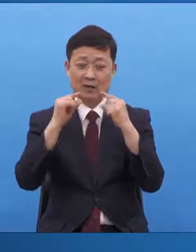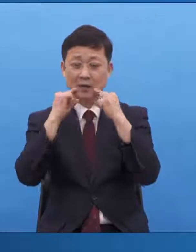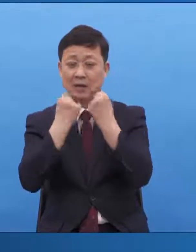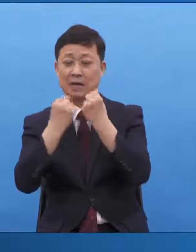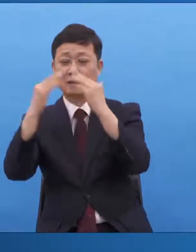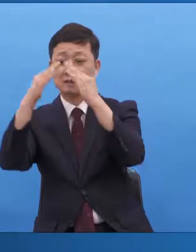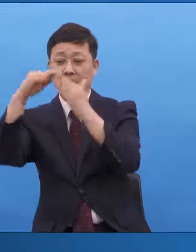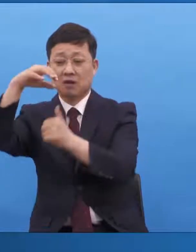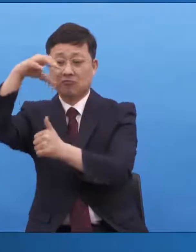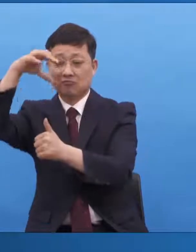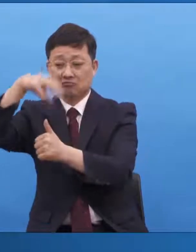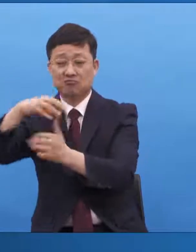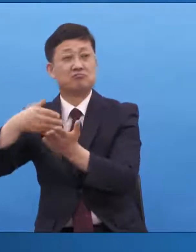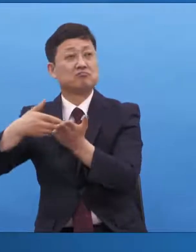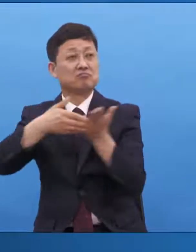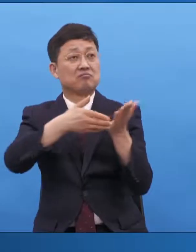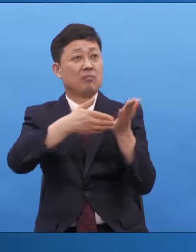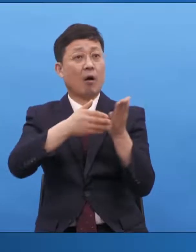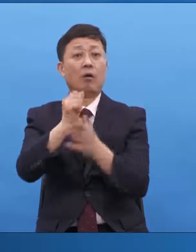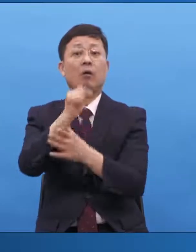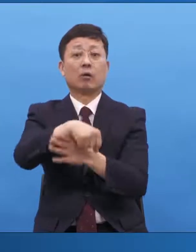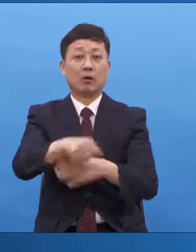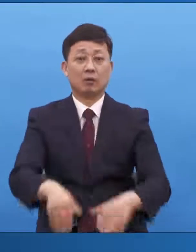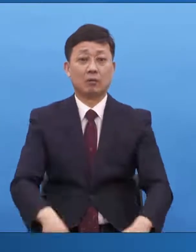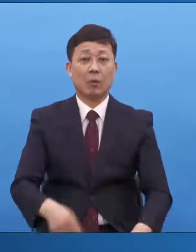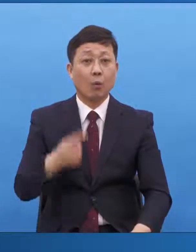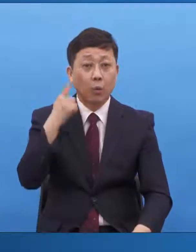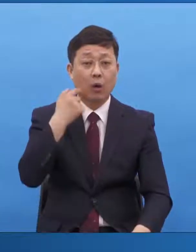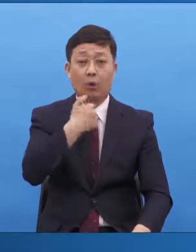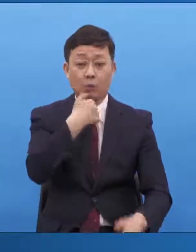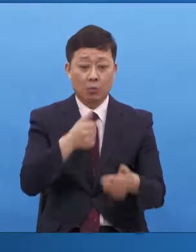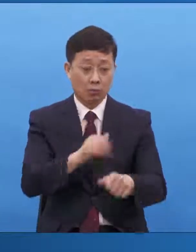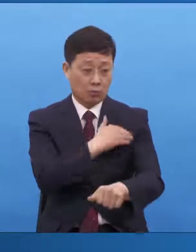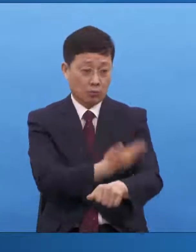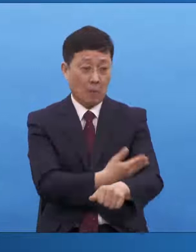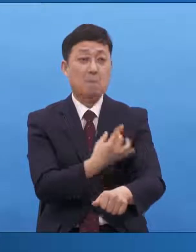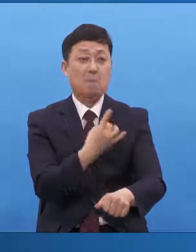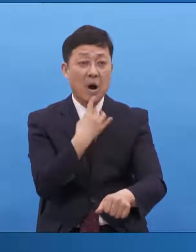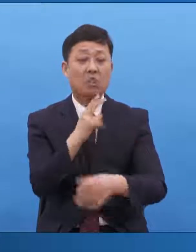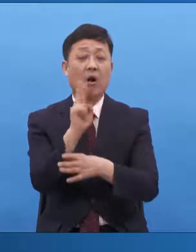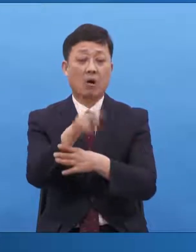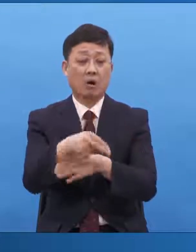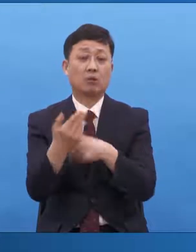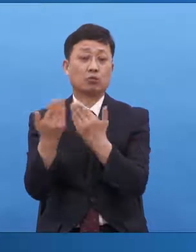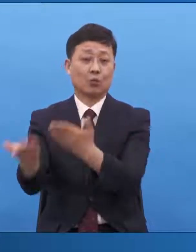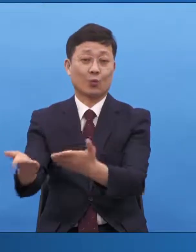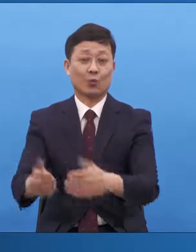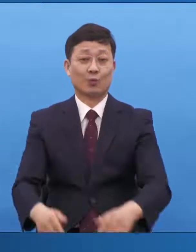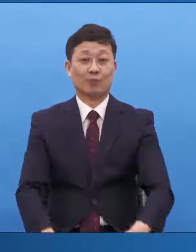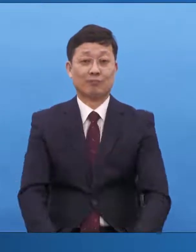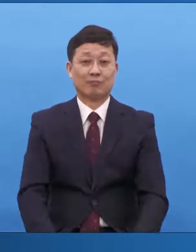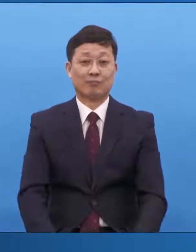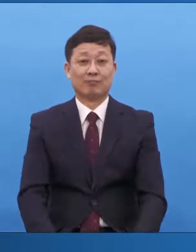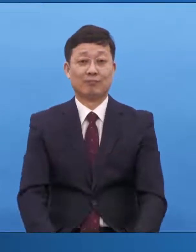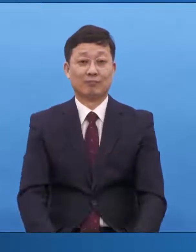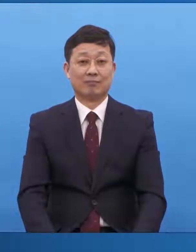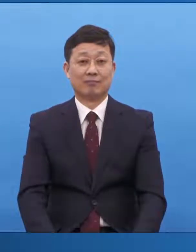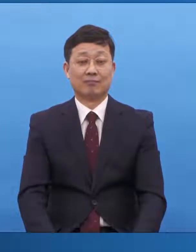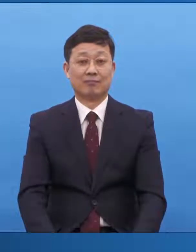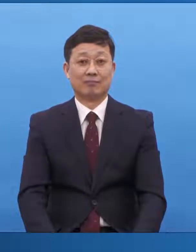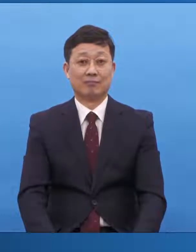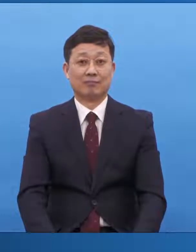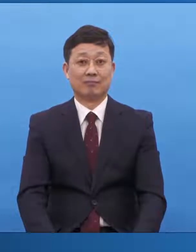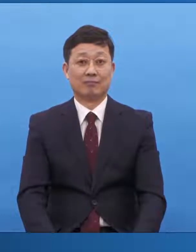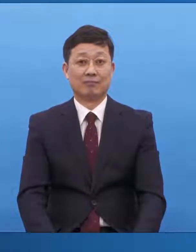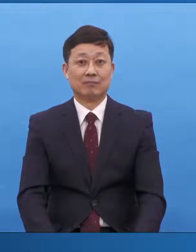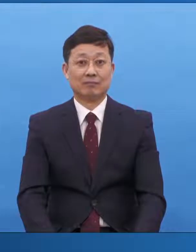오케이. That was so powerful that if he did not want to be inside the prison, he wanted to be outside the prison, locked in the home. He could do that. 그 대신